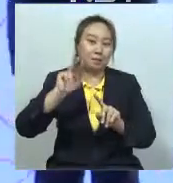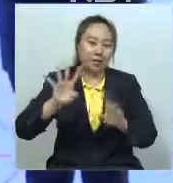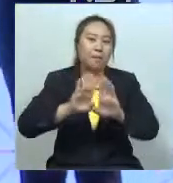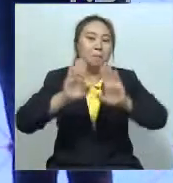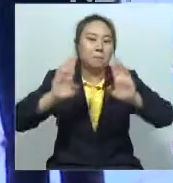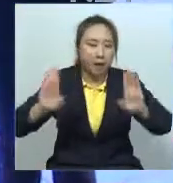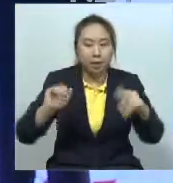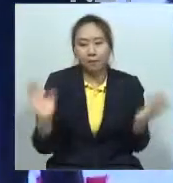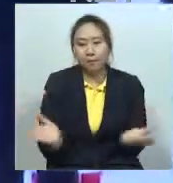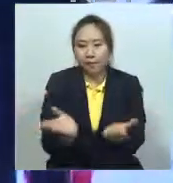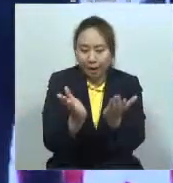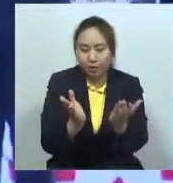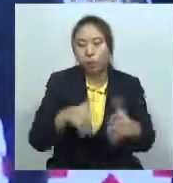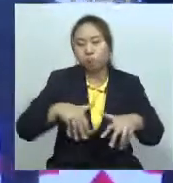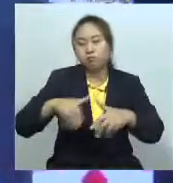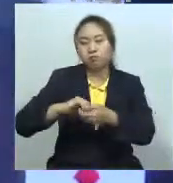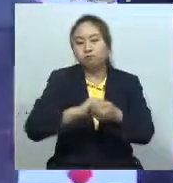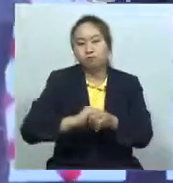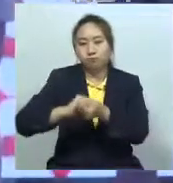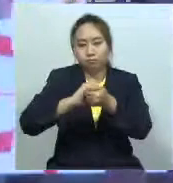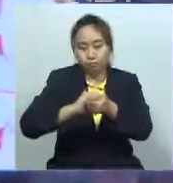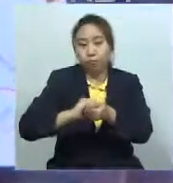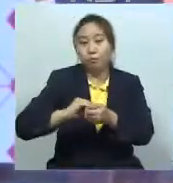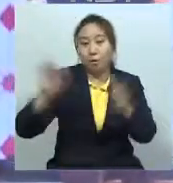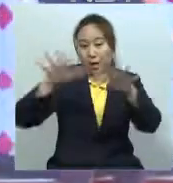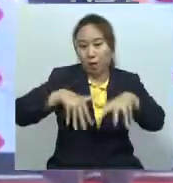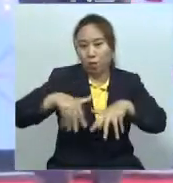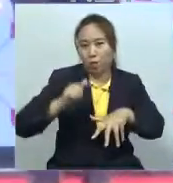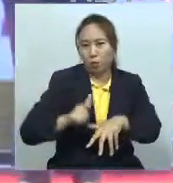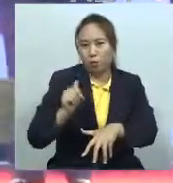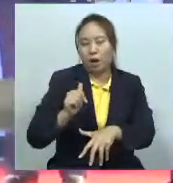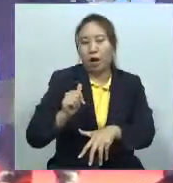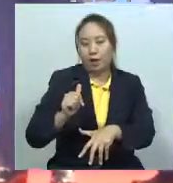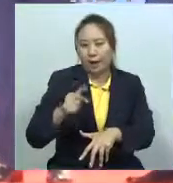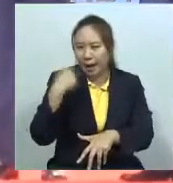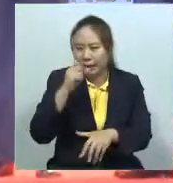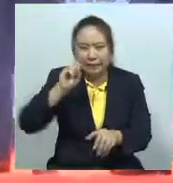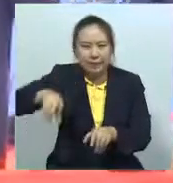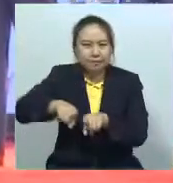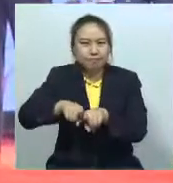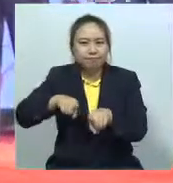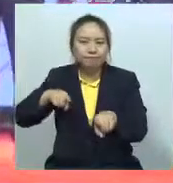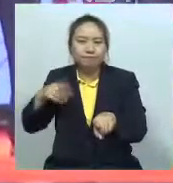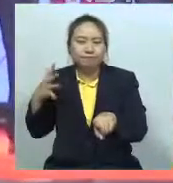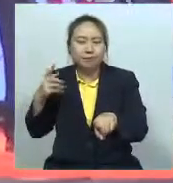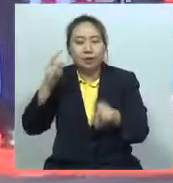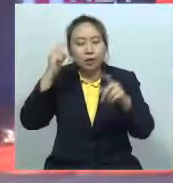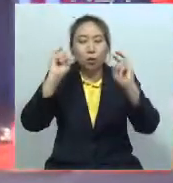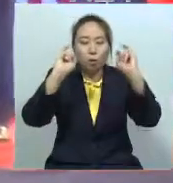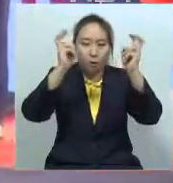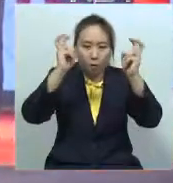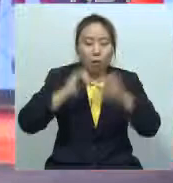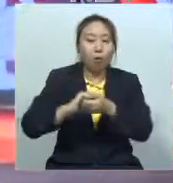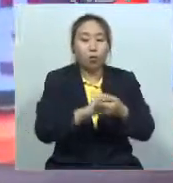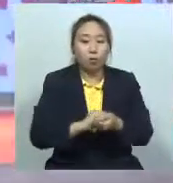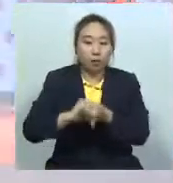เรื่องการสร้างประชาคมอาเซียนที่มีประชาชนเป็นศูนย์กลางไม่ทิ้งใครไว้ข้างหลังตามแนวคิดร่วมมือร่วมใจก้าวไกล